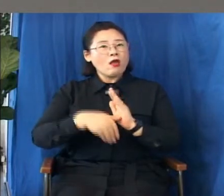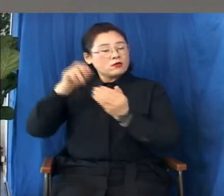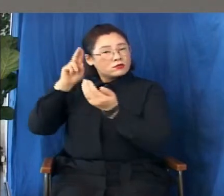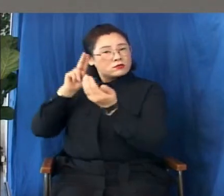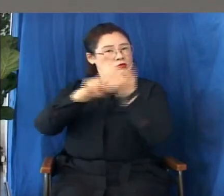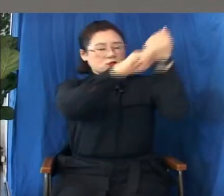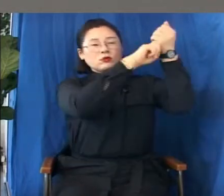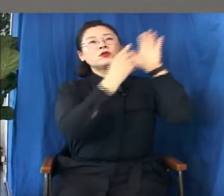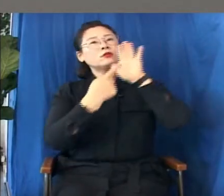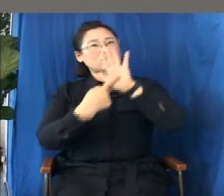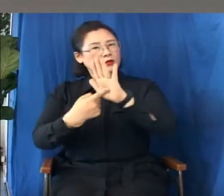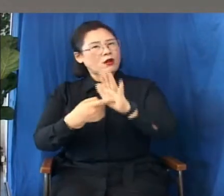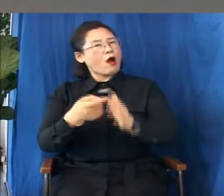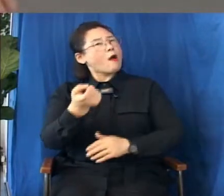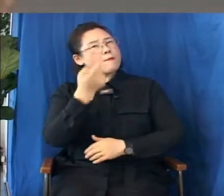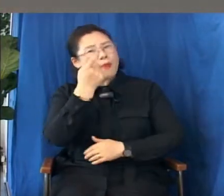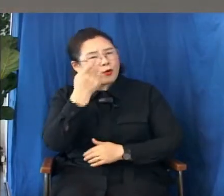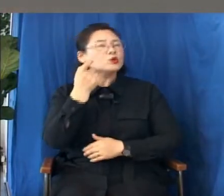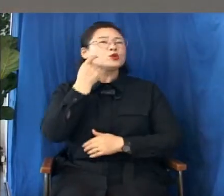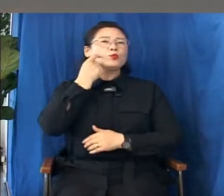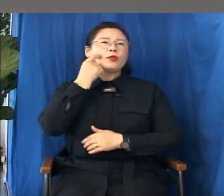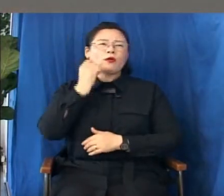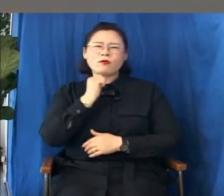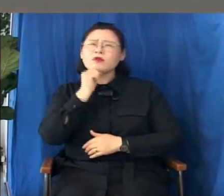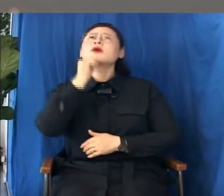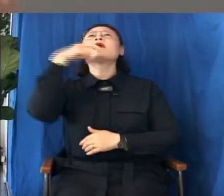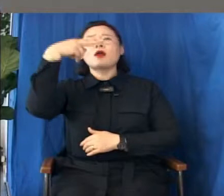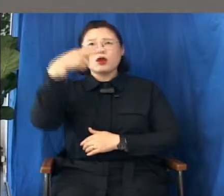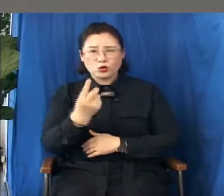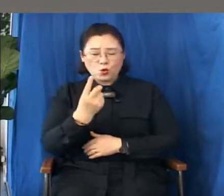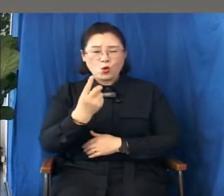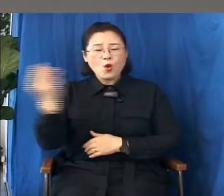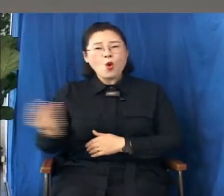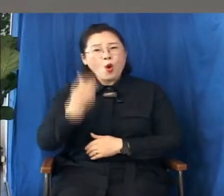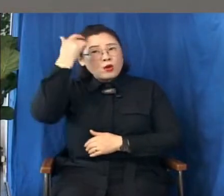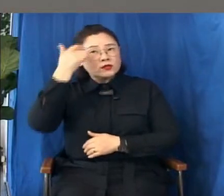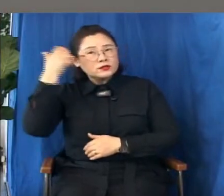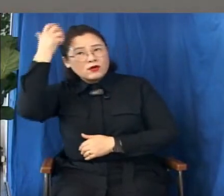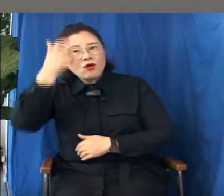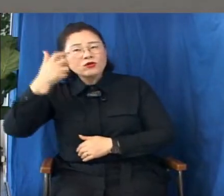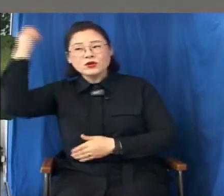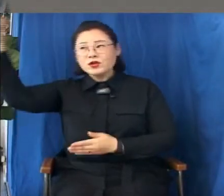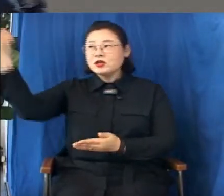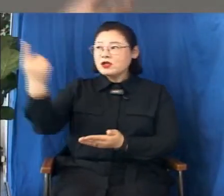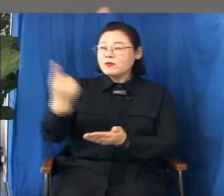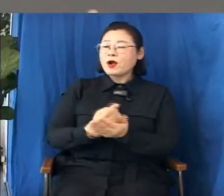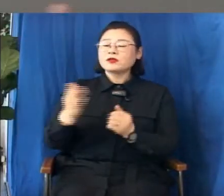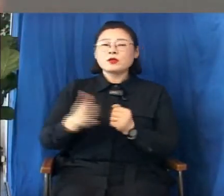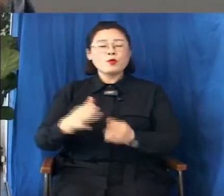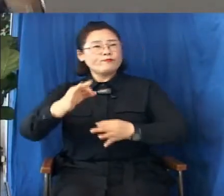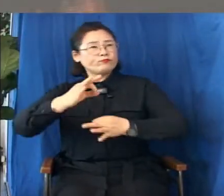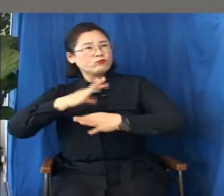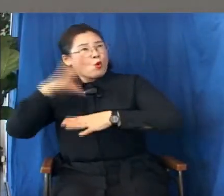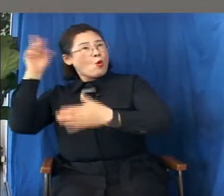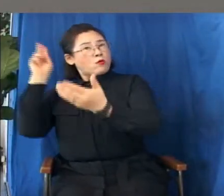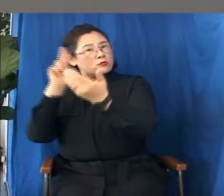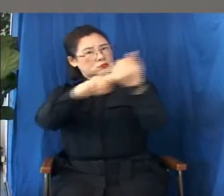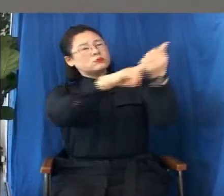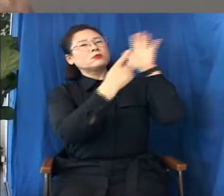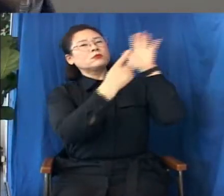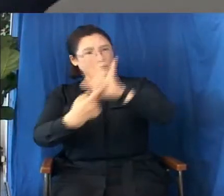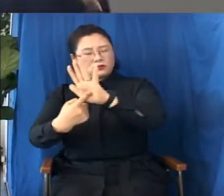못했어도, 가난했어도, 사람들이 볼 때 볼품이 없어도 성령이 임하니까 놀라운 역사들이 막 일어나는